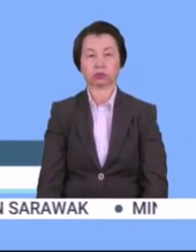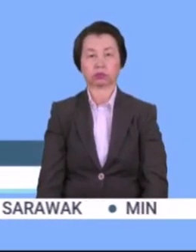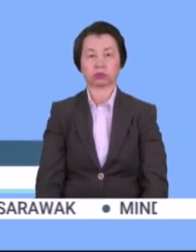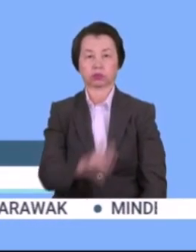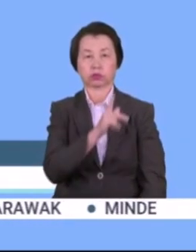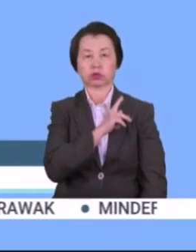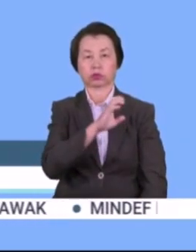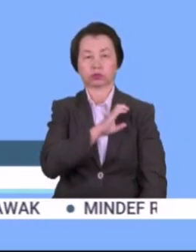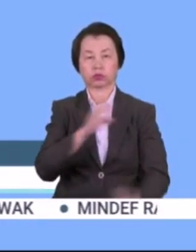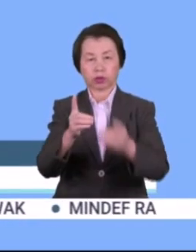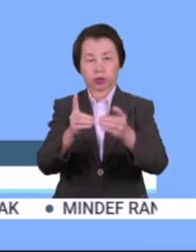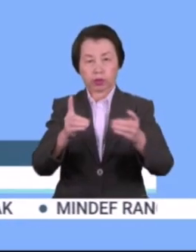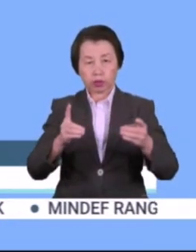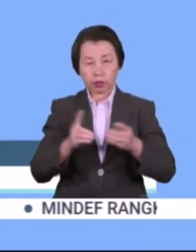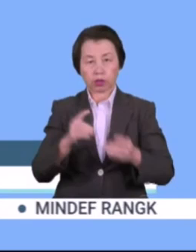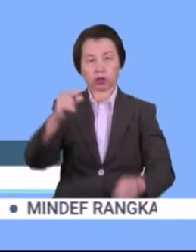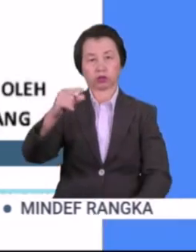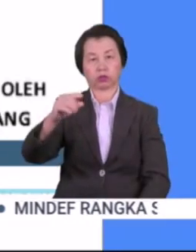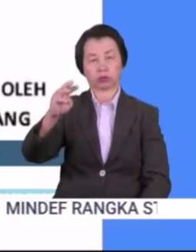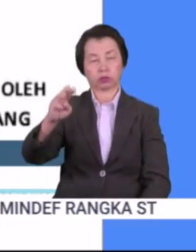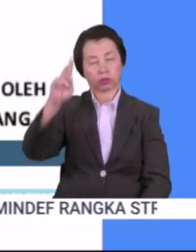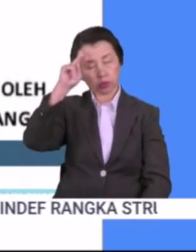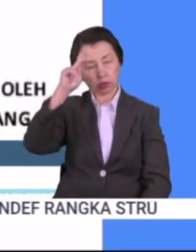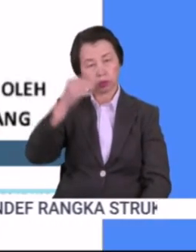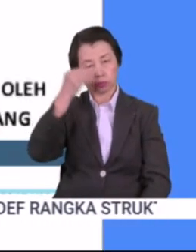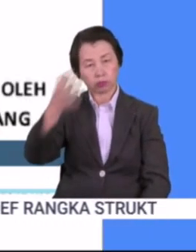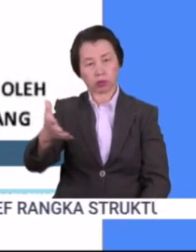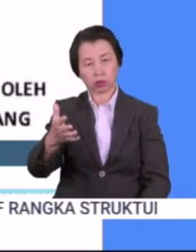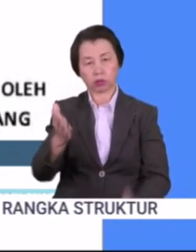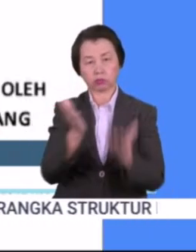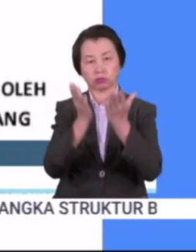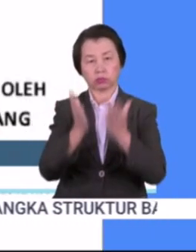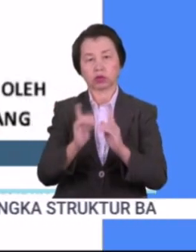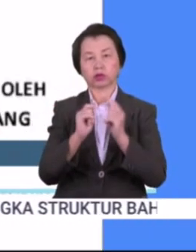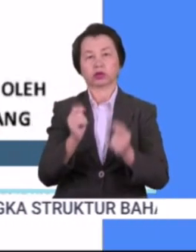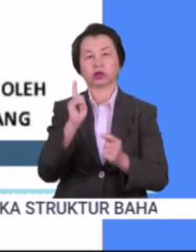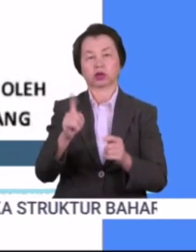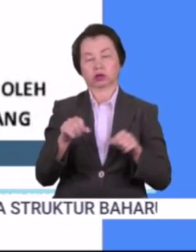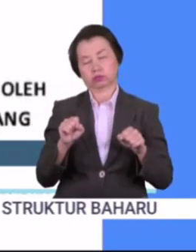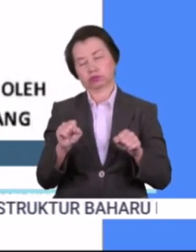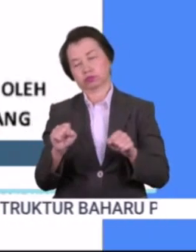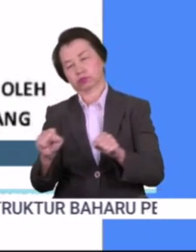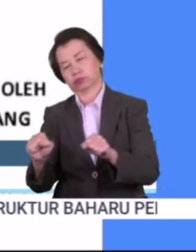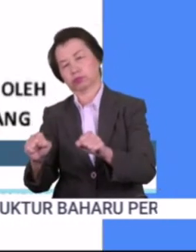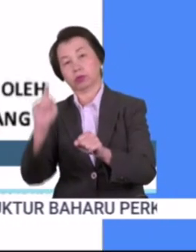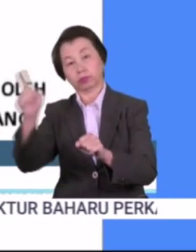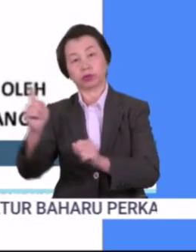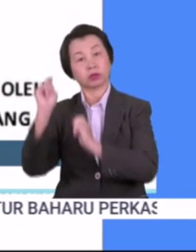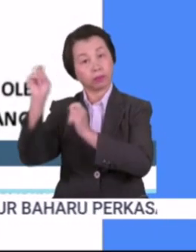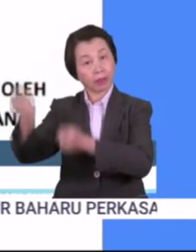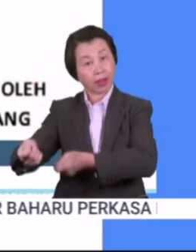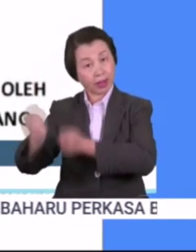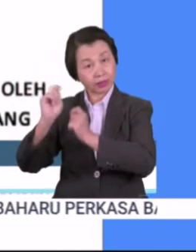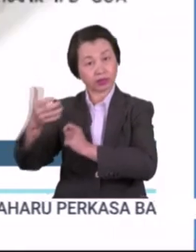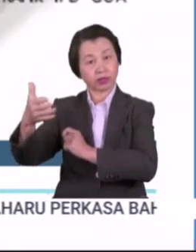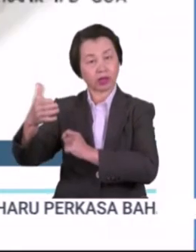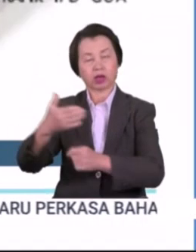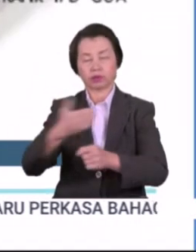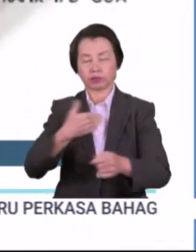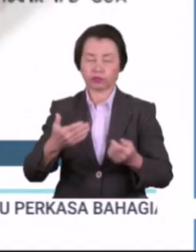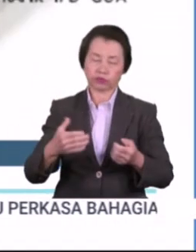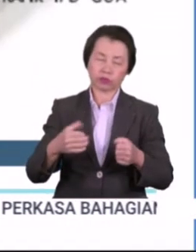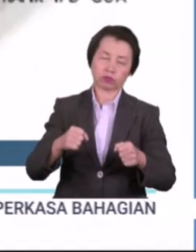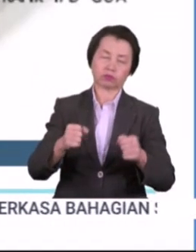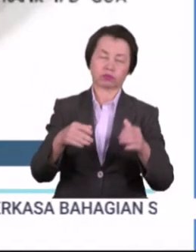ketulis daerah satu itu dalam perjalanan untuk pergi memancing sebelum Telaga